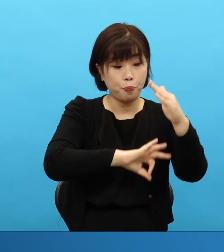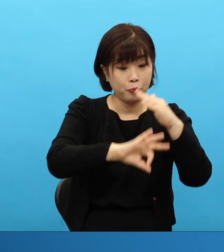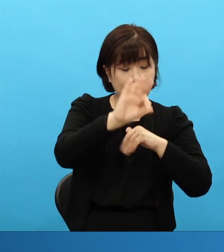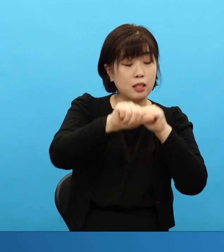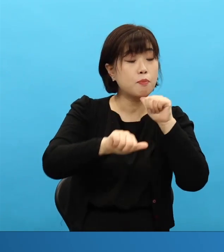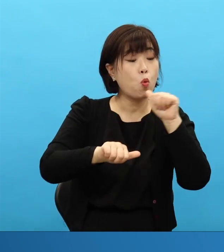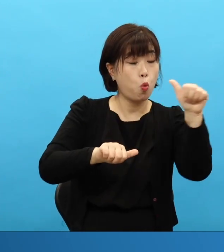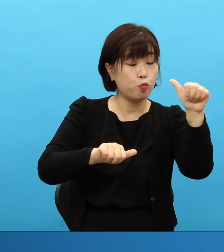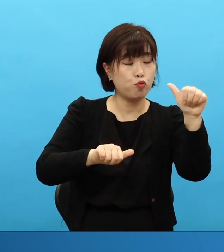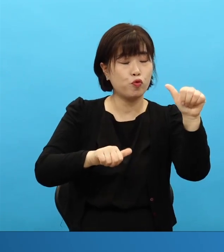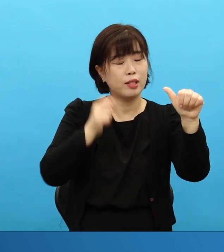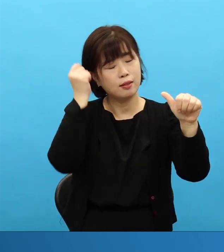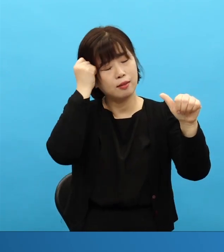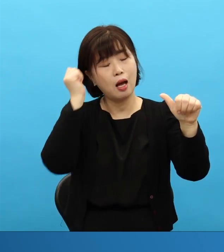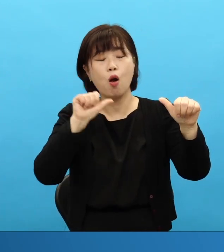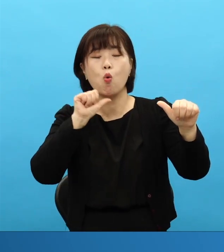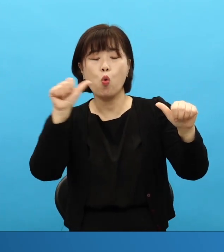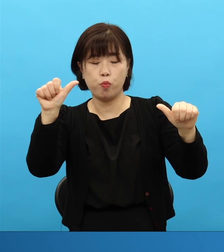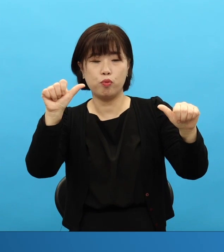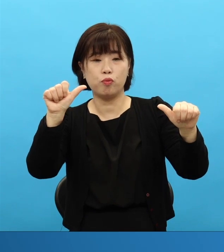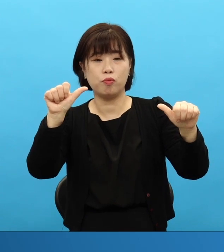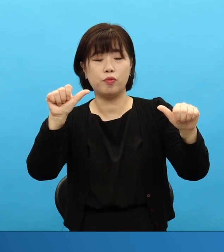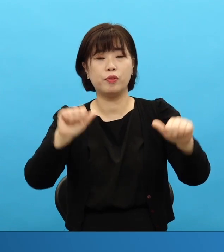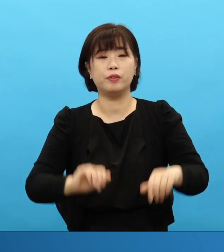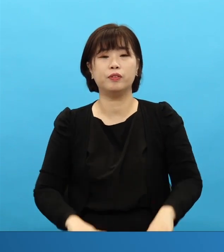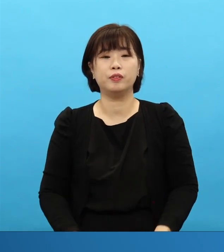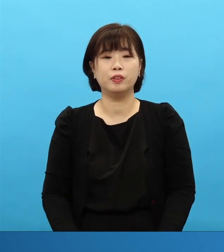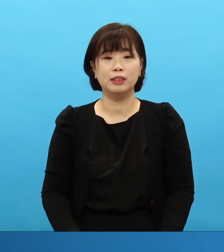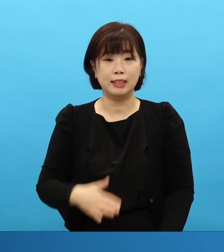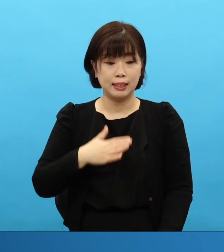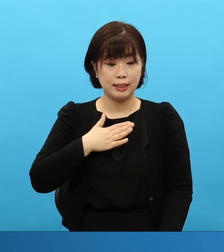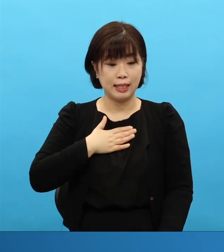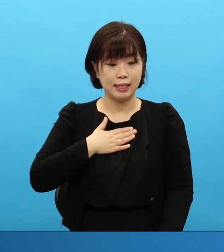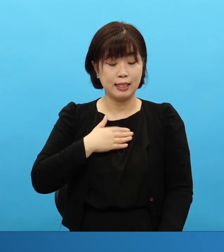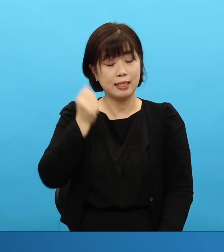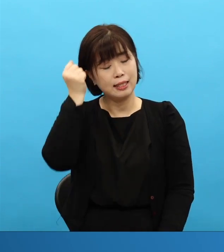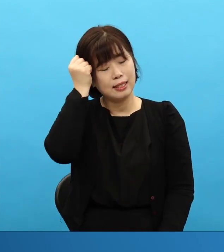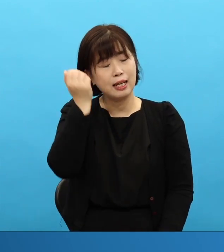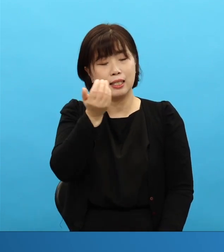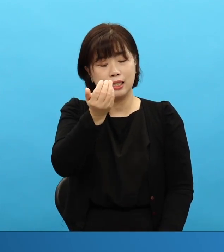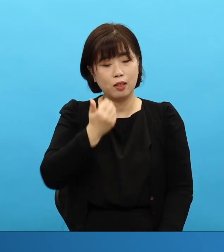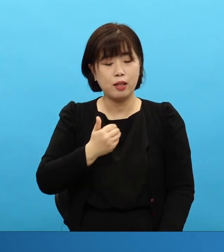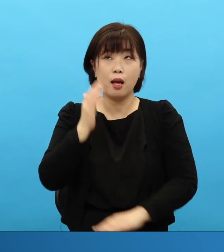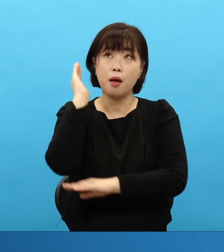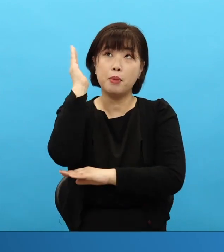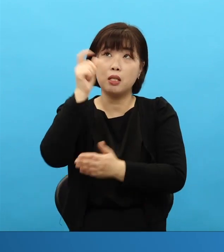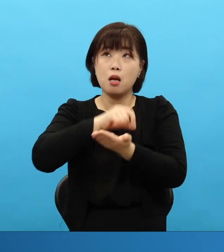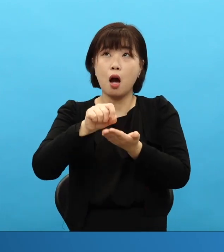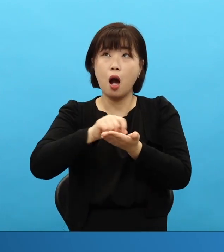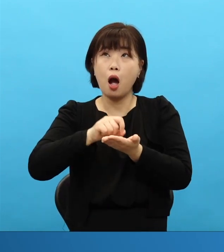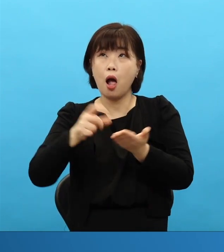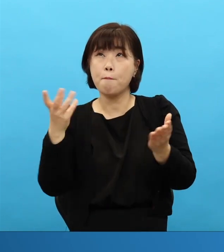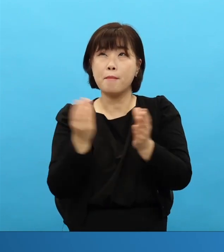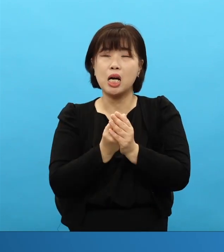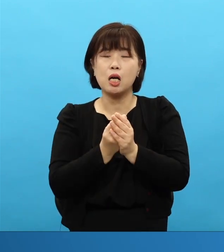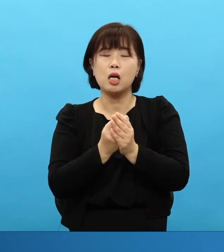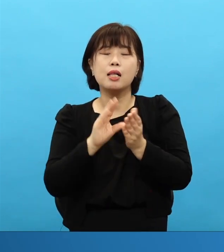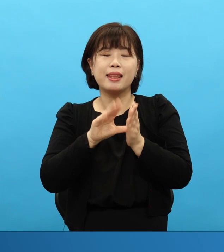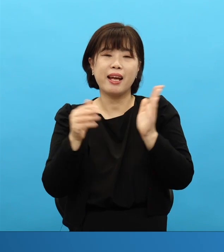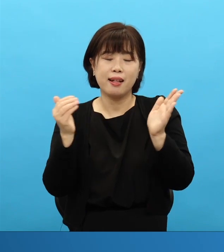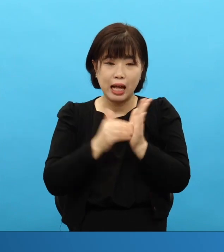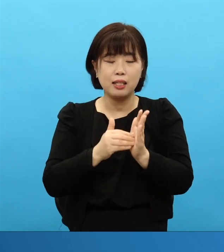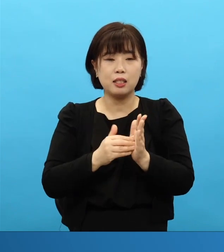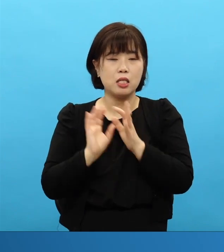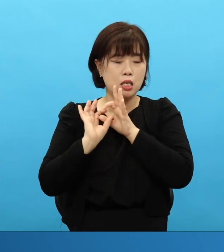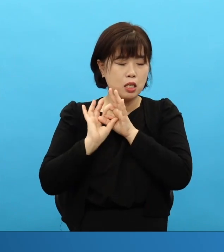나올 정리될 만큼 계속합니다. I continue to concentrate until the message comes 자, out. 그 외에는 현장에서 낮입니다. And otherwise, you're in